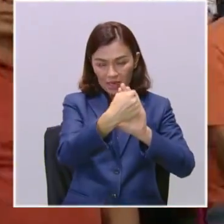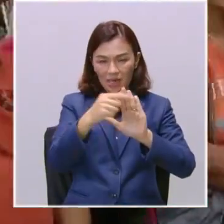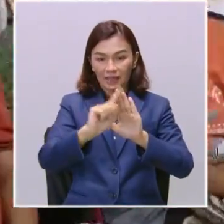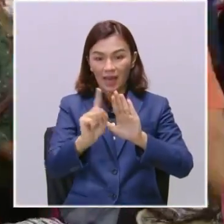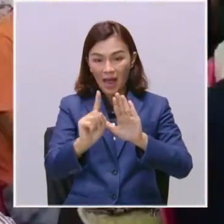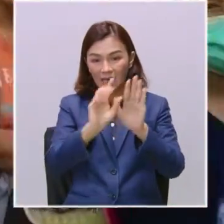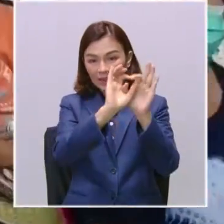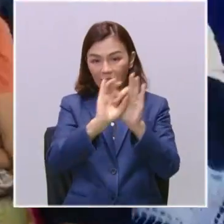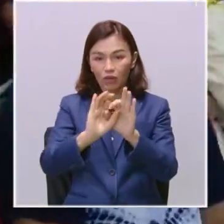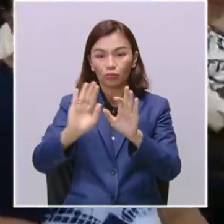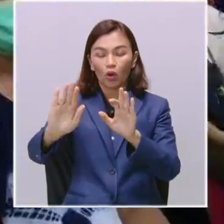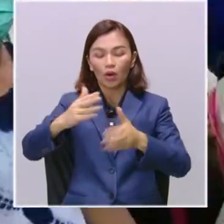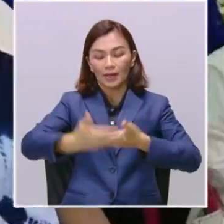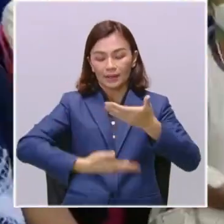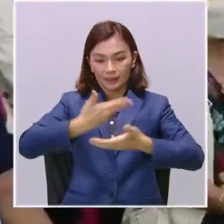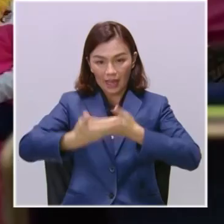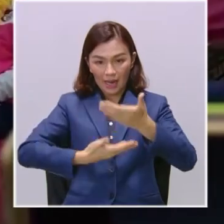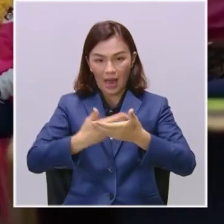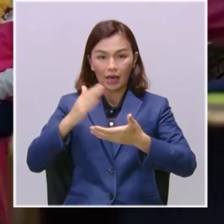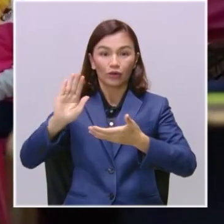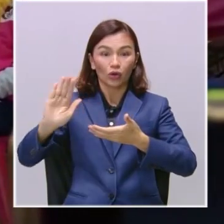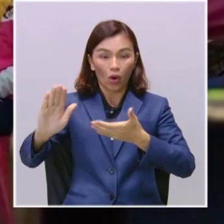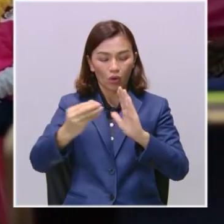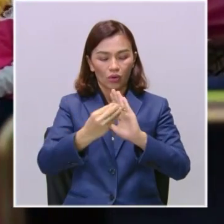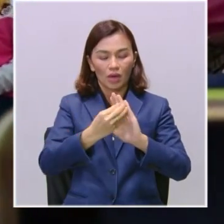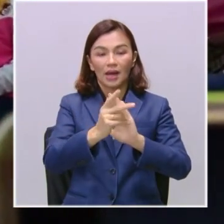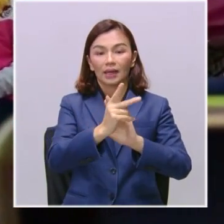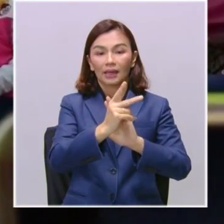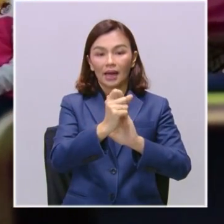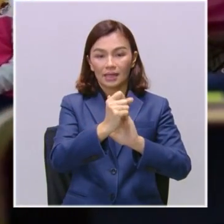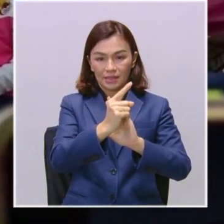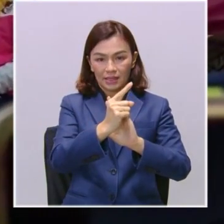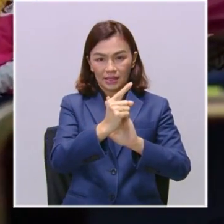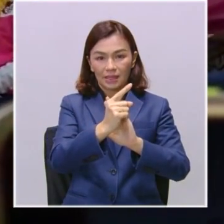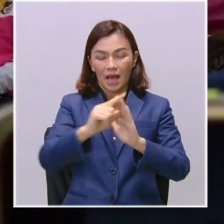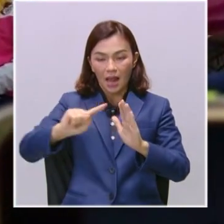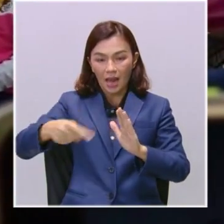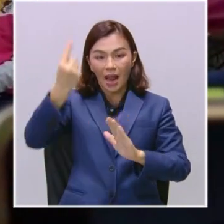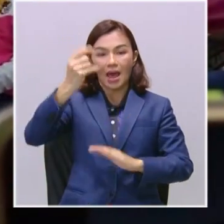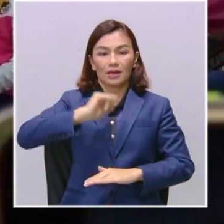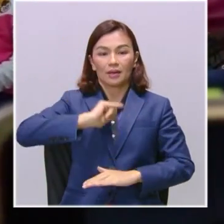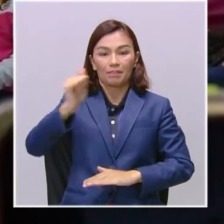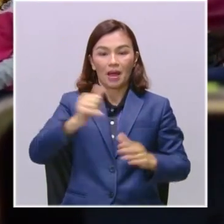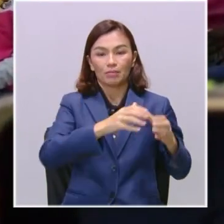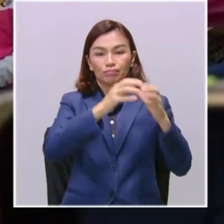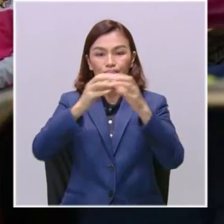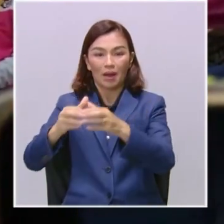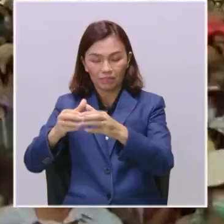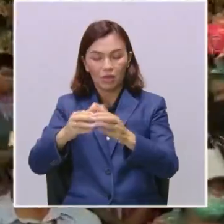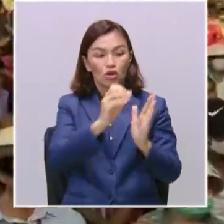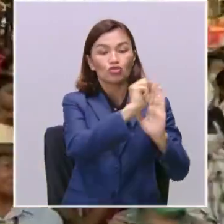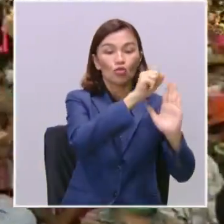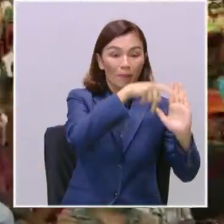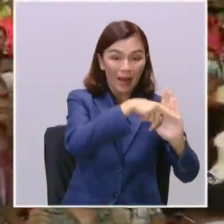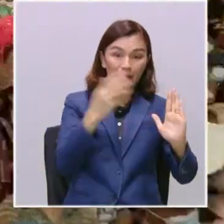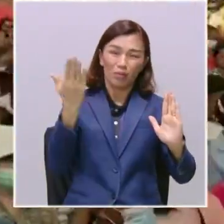ตลาดเทศบาลตำบลธัญญาอำเภอกำมะลาไซจังหวัดกาฬสินธุ์ค่ะเป็นเวทีแรกนะคะที่พรรคจัดขึ้นนอกจังหวัดสุพรรณบุ